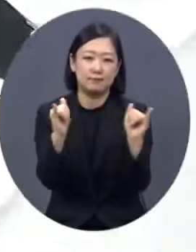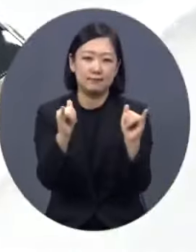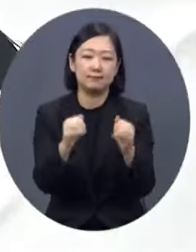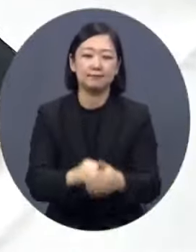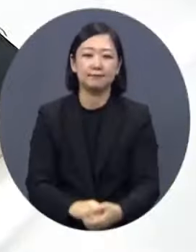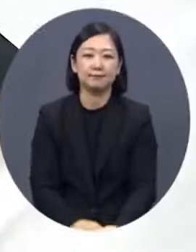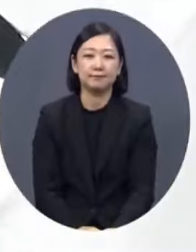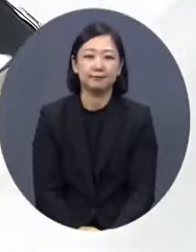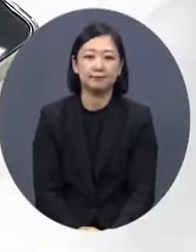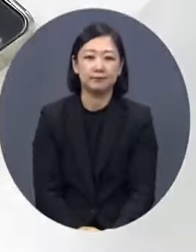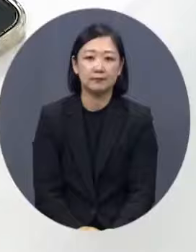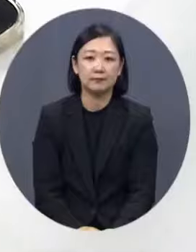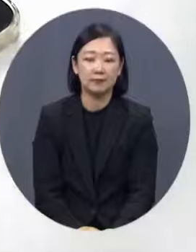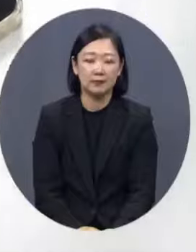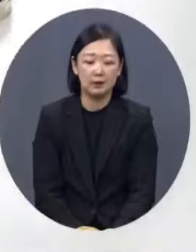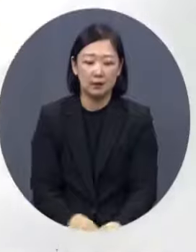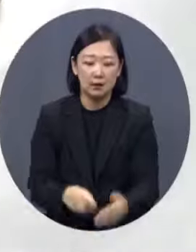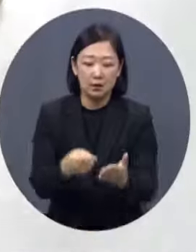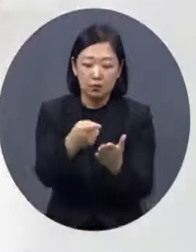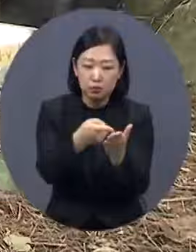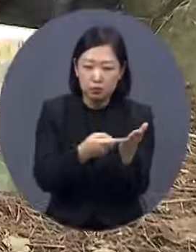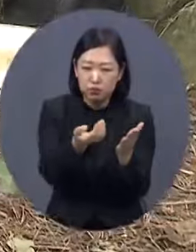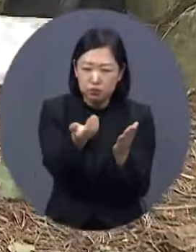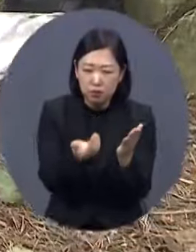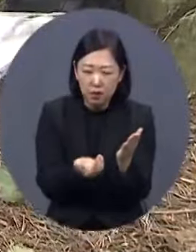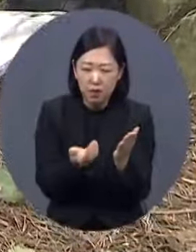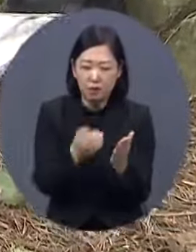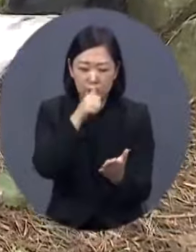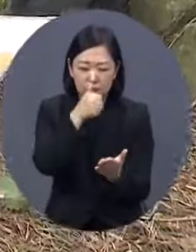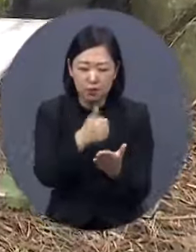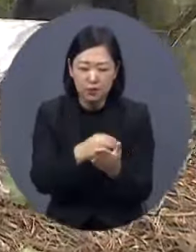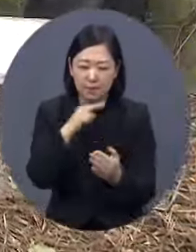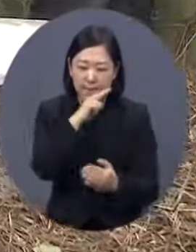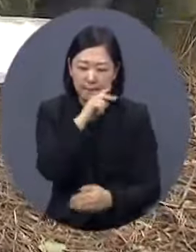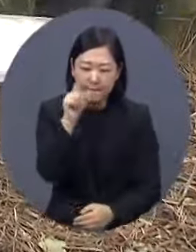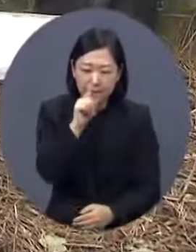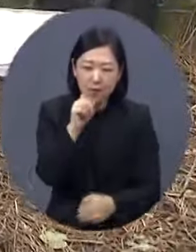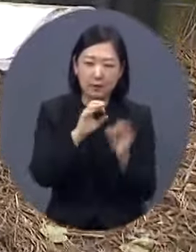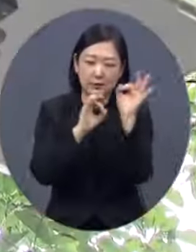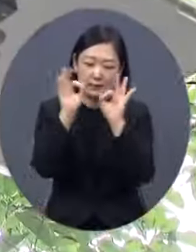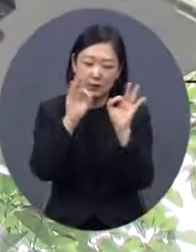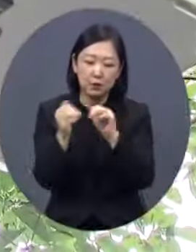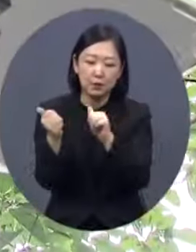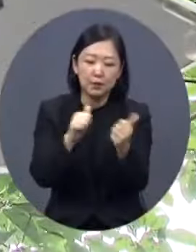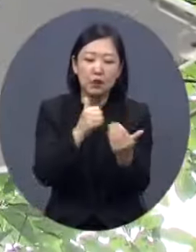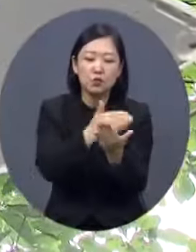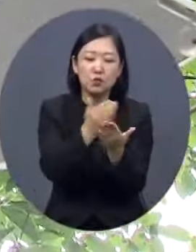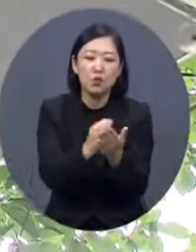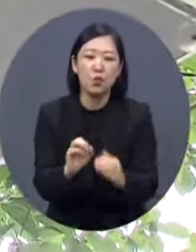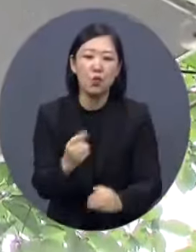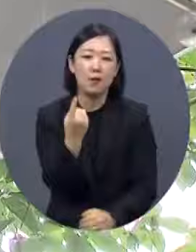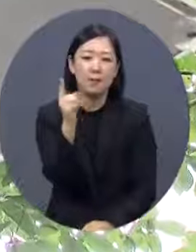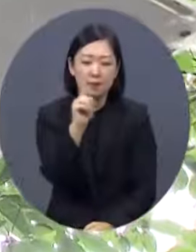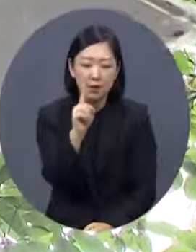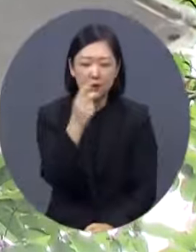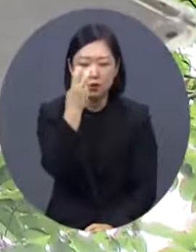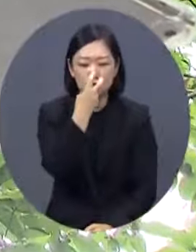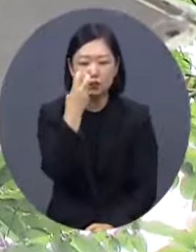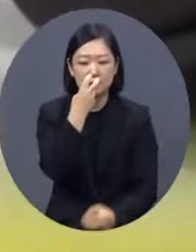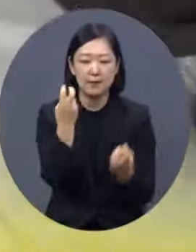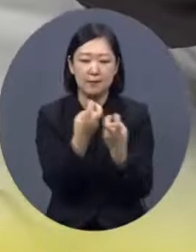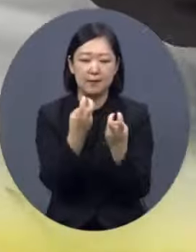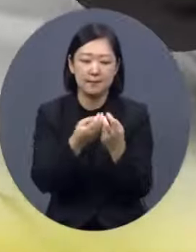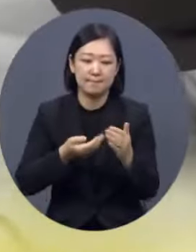있니다 현장에서 부검 전 시신을 통해 범죄 혐의점을 찾고 사망의 종류와 원인을 밝혀 수사 방향을